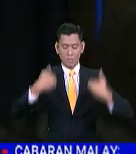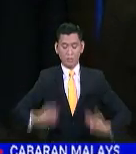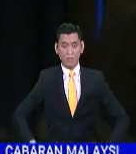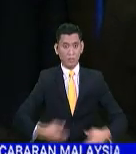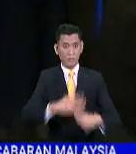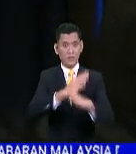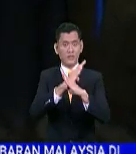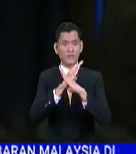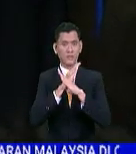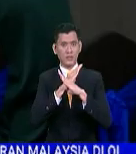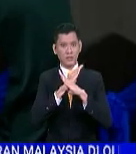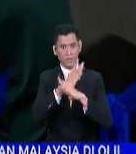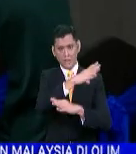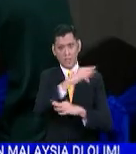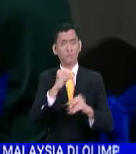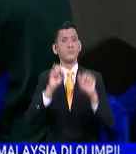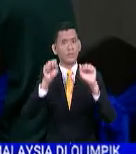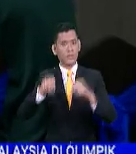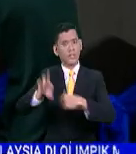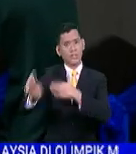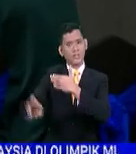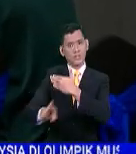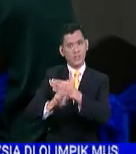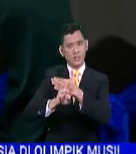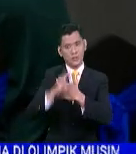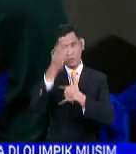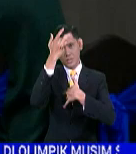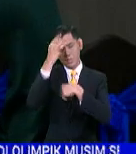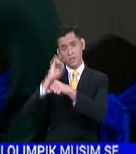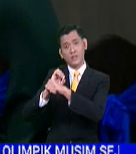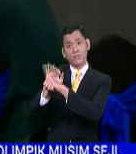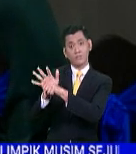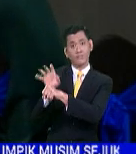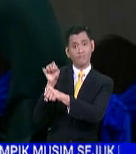itu juga berisiko terhadap virus COVID-19.